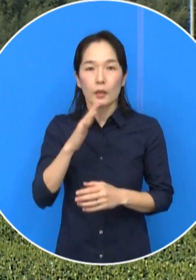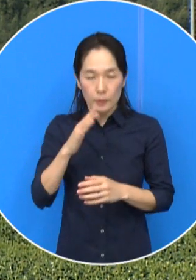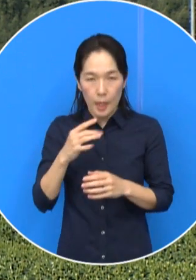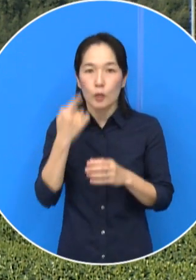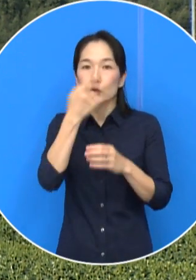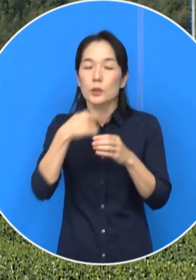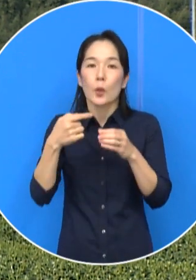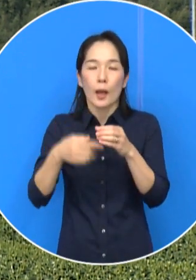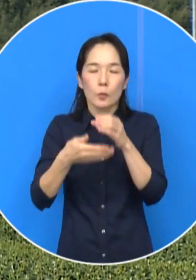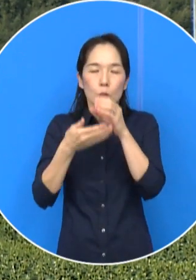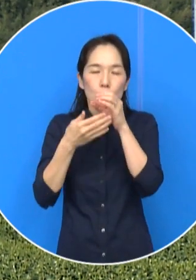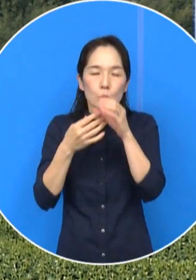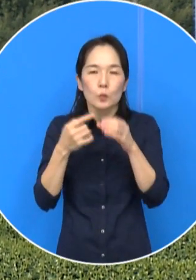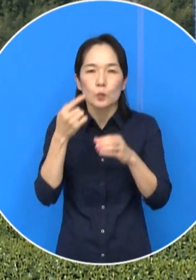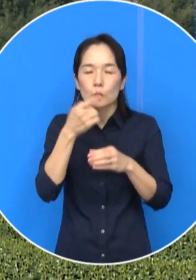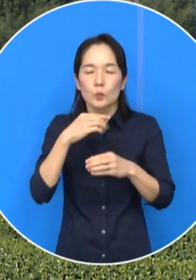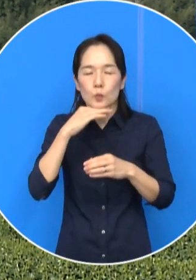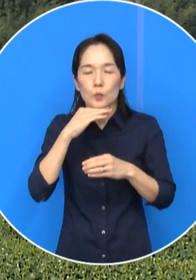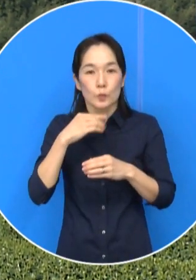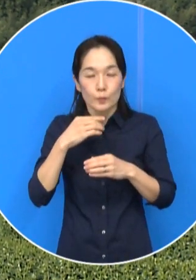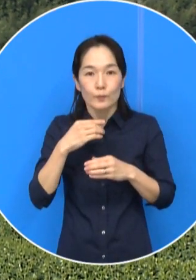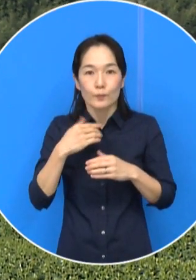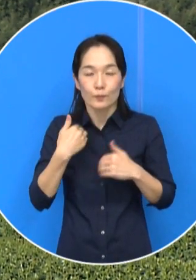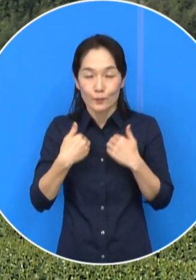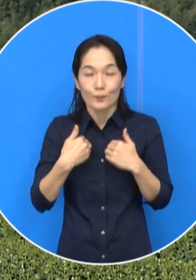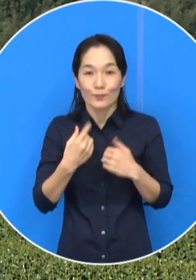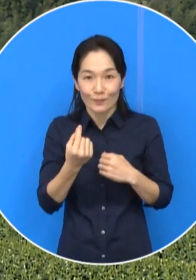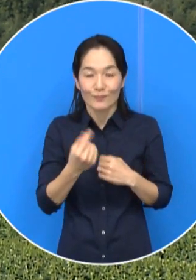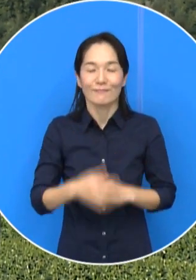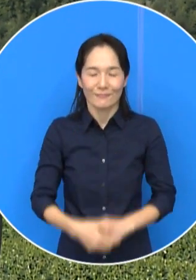う、 口の中で楽しむということ ですね。そうですね。